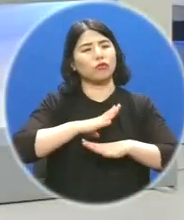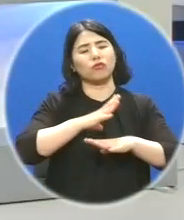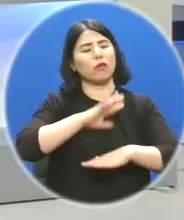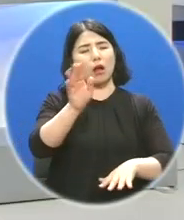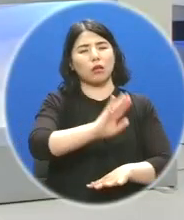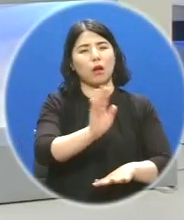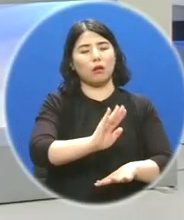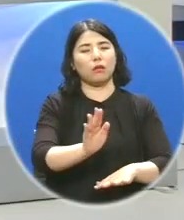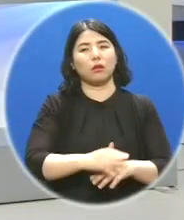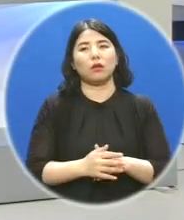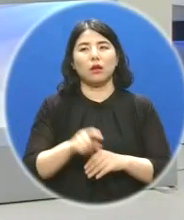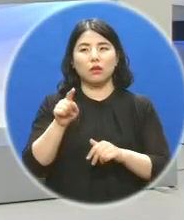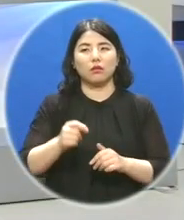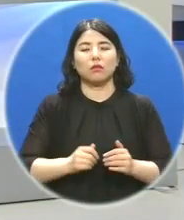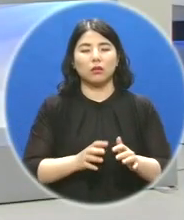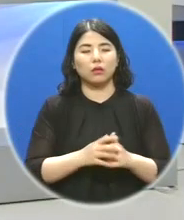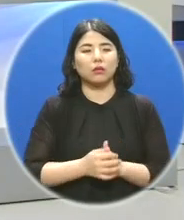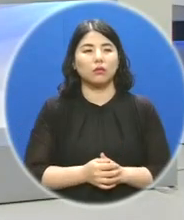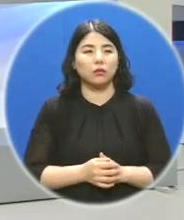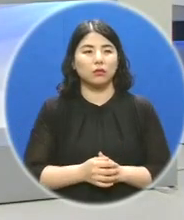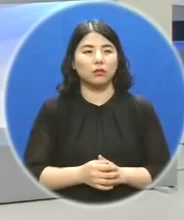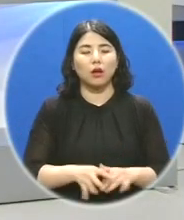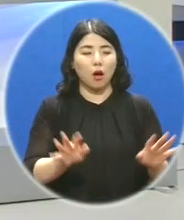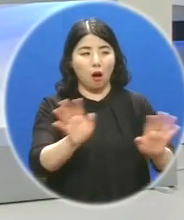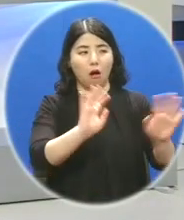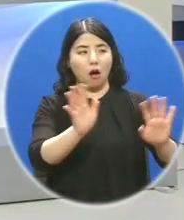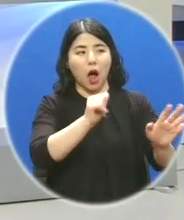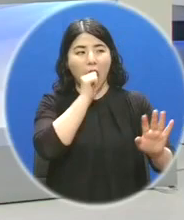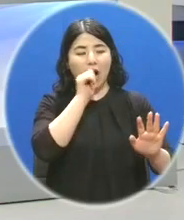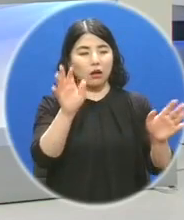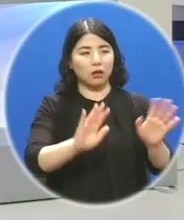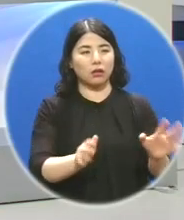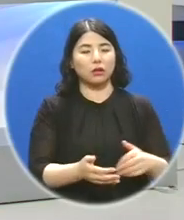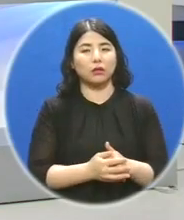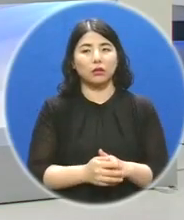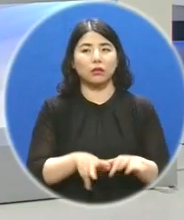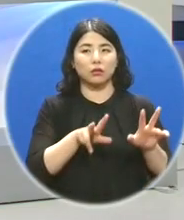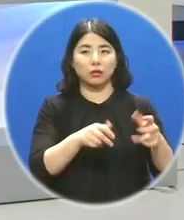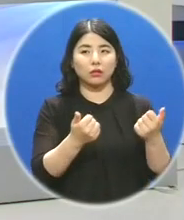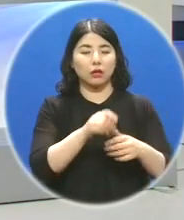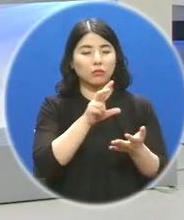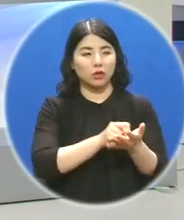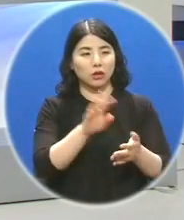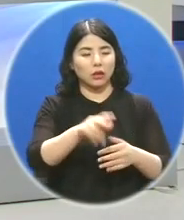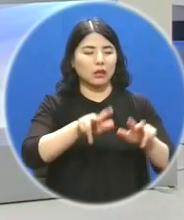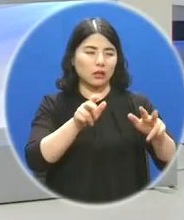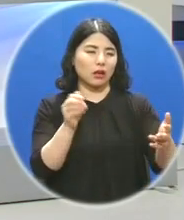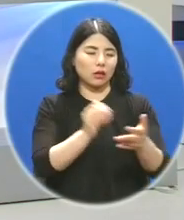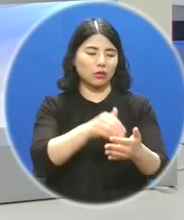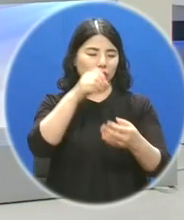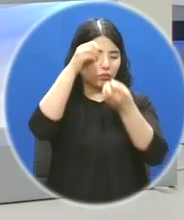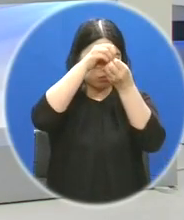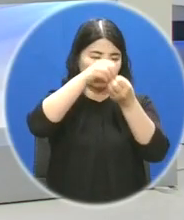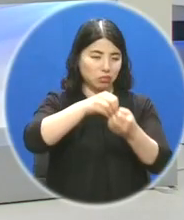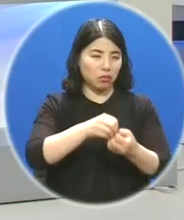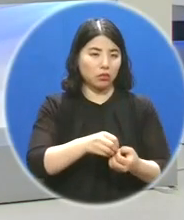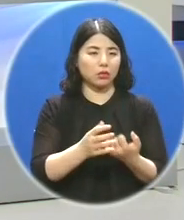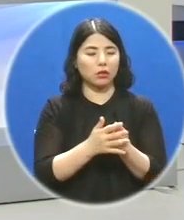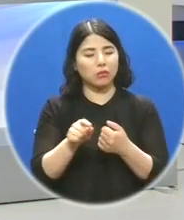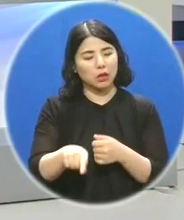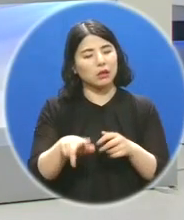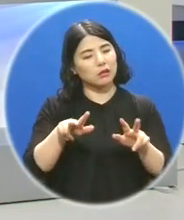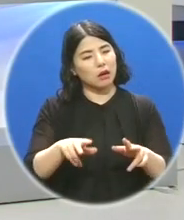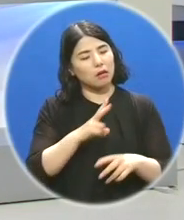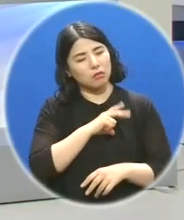두렵거나. 하려니까 또 이게 절차가 아니고요. 있잖아요. 전혀 그런. 아니면 지금 의회의 문제는 아니지 않습니까? 네. 그동안 해온 과정에서 이거 뭐